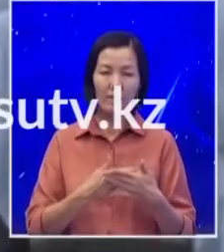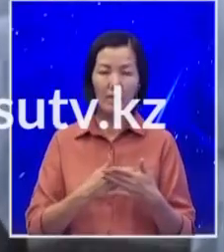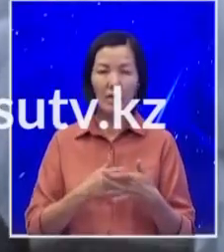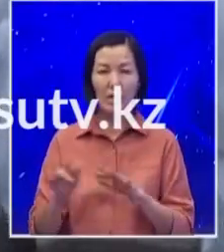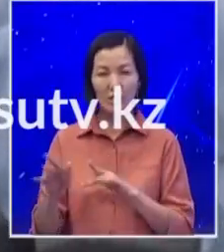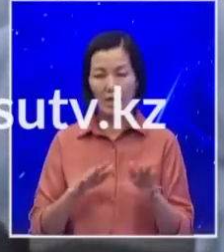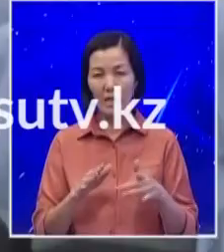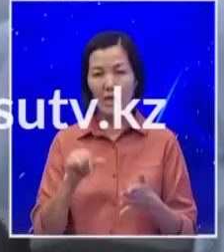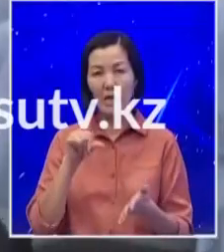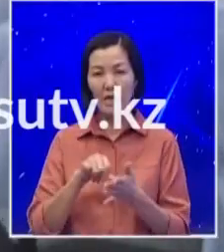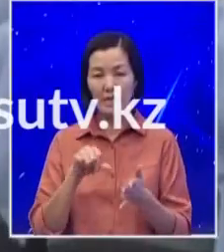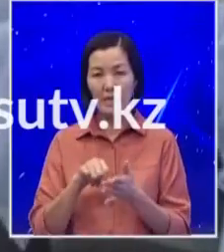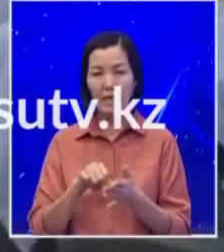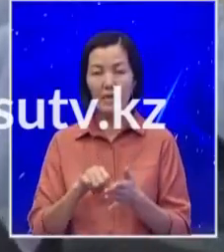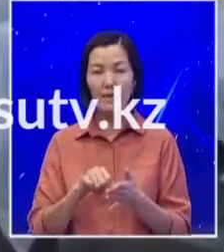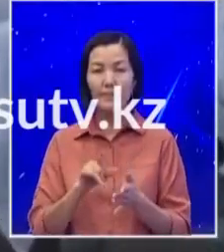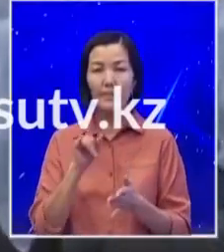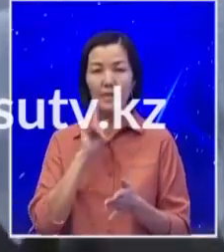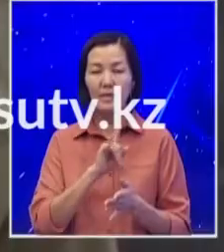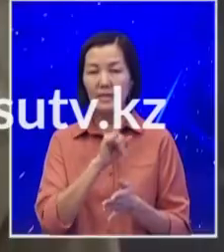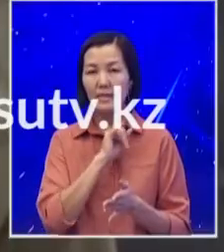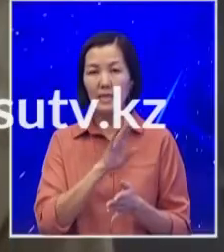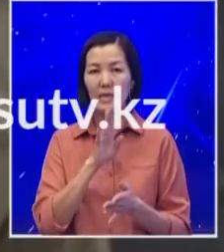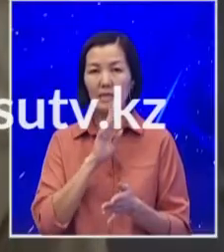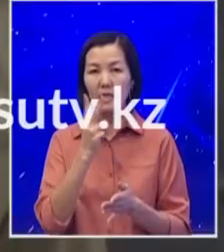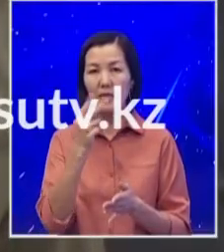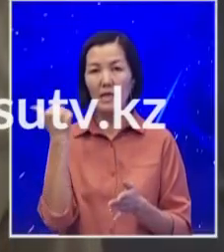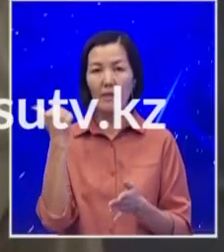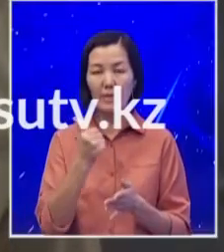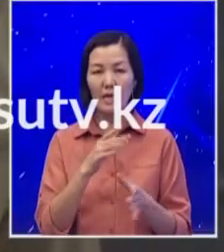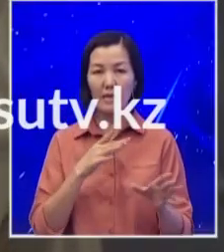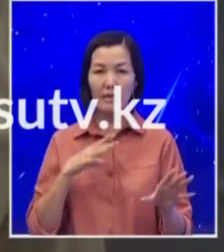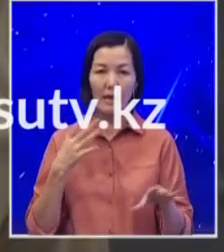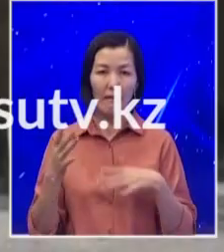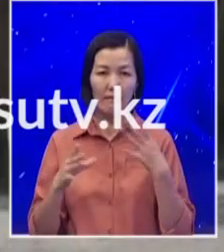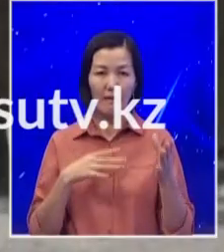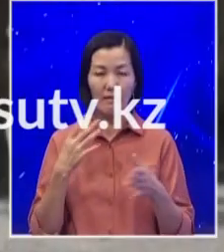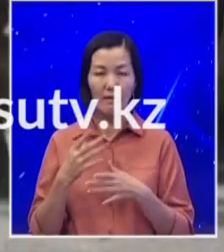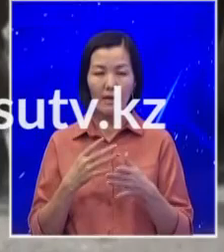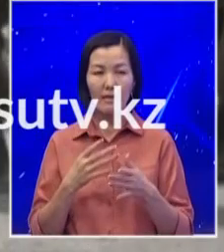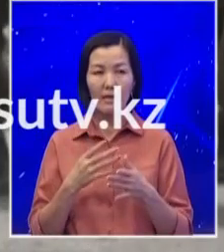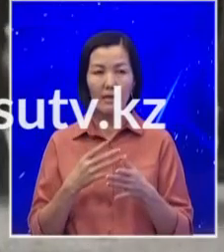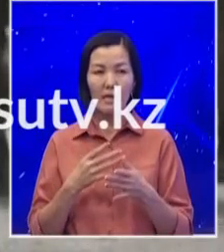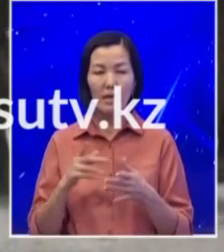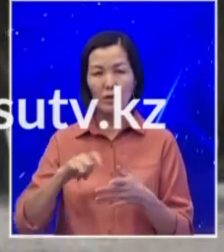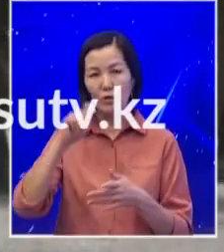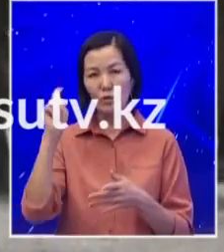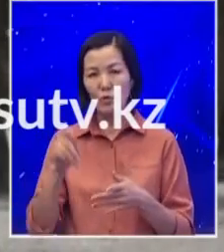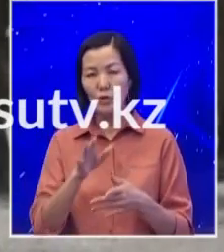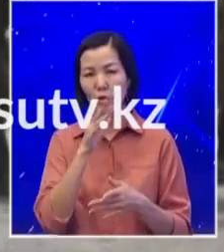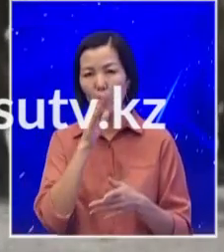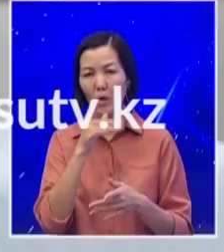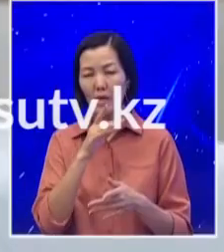Жазасын өтеуші қыз-келіншектер аталмыш шараға екі апта бойы дайындалған майдан даласының салмақты образдарын сәтті